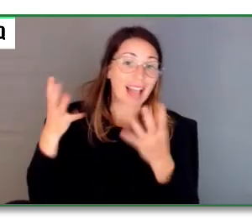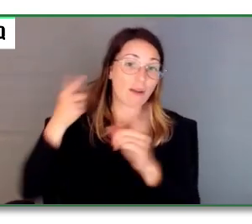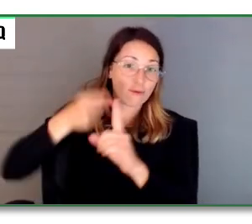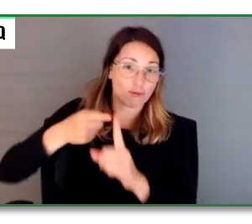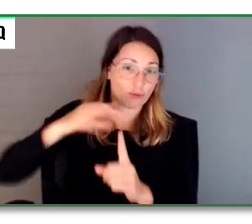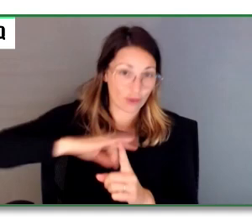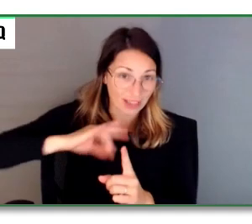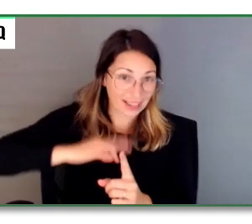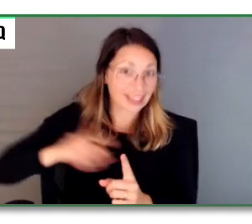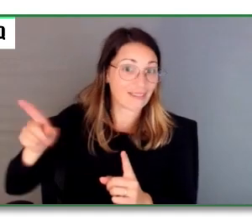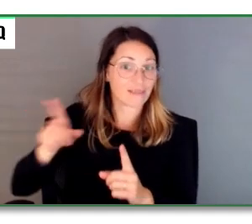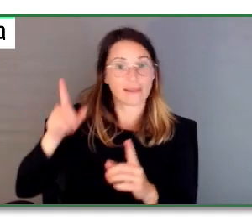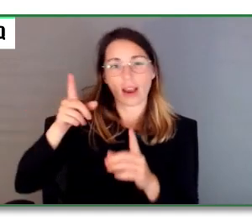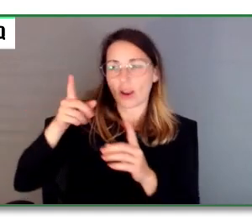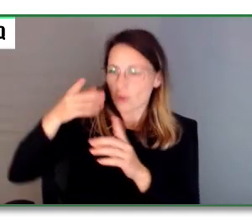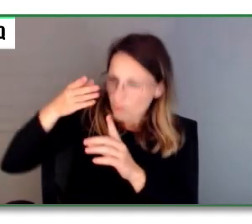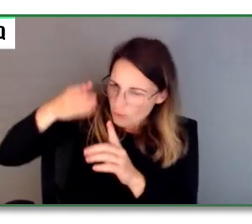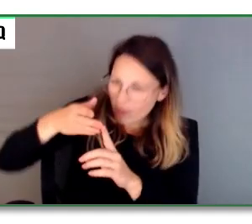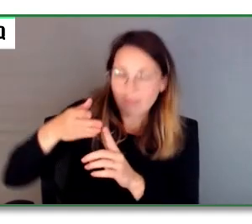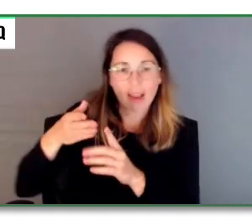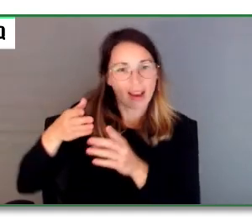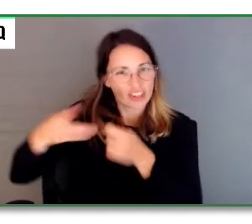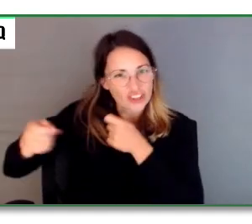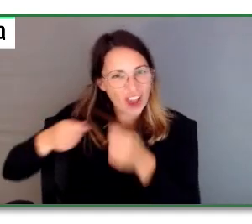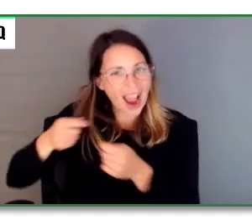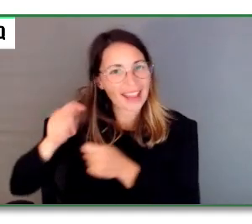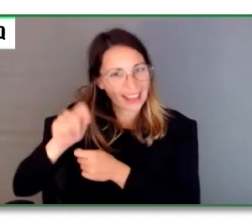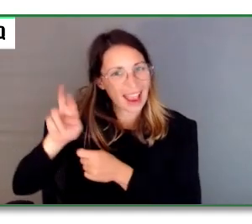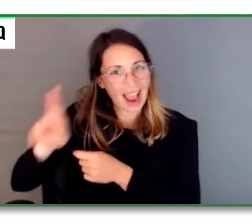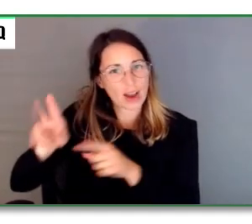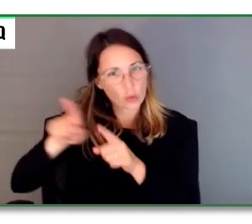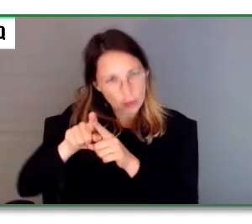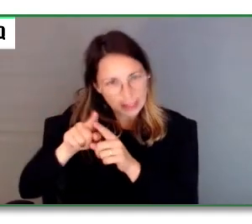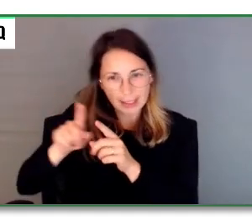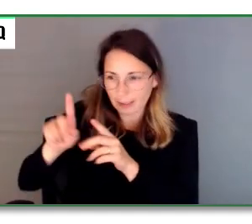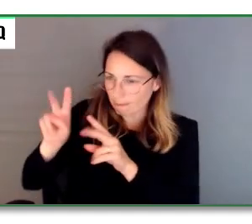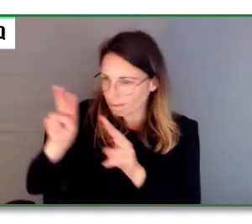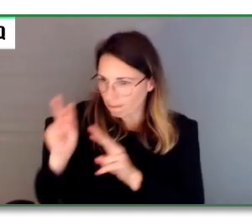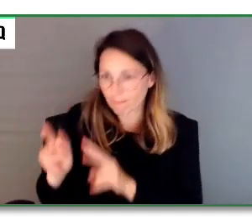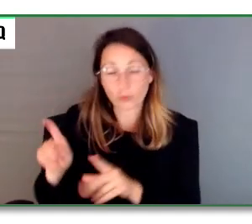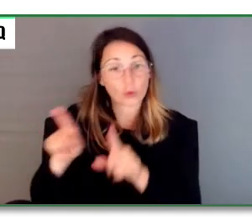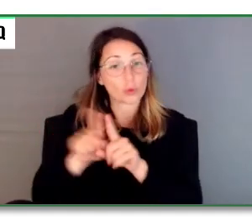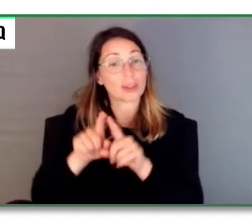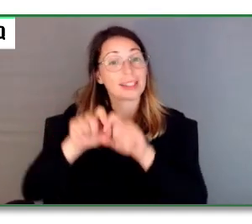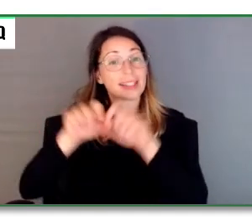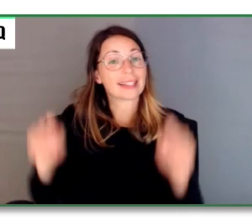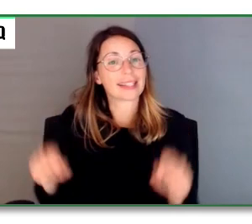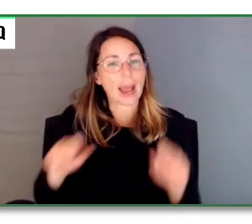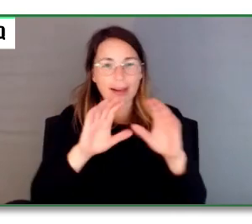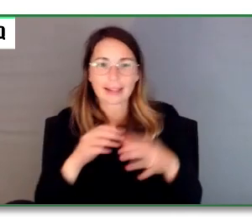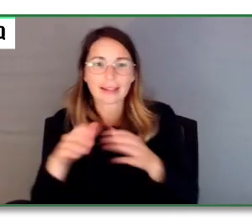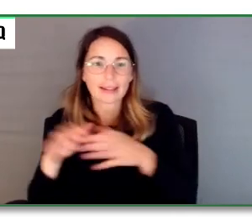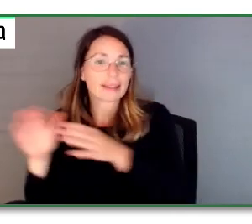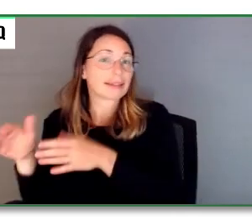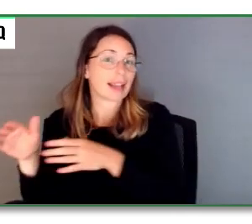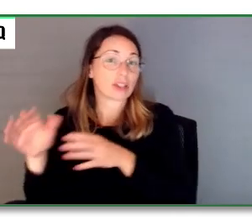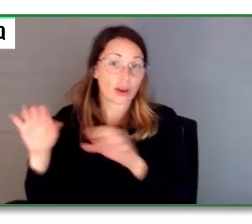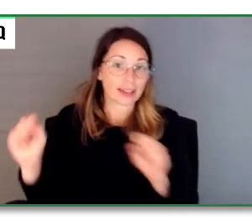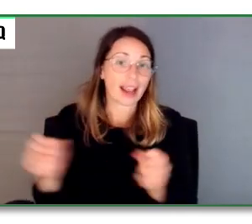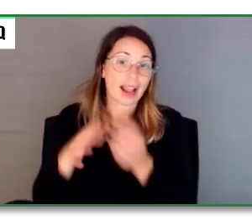TR, pour les maintenir. Il y a aussi une création d'un système de classification des sentiers précisément pour les trail riders.